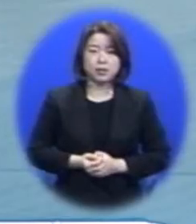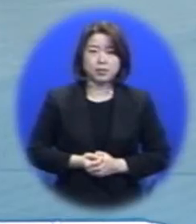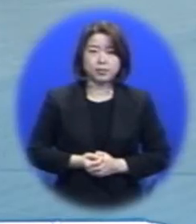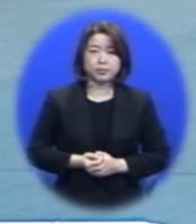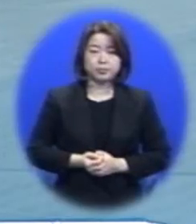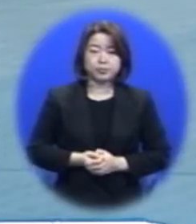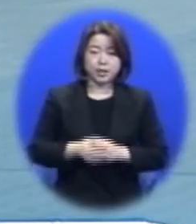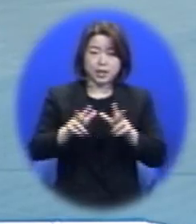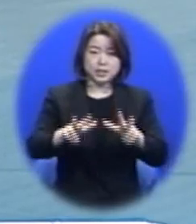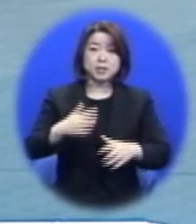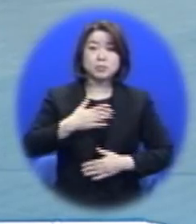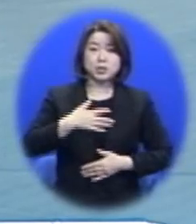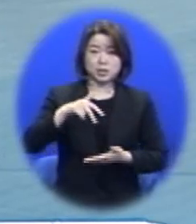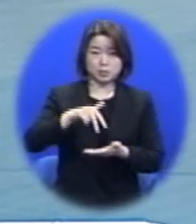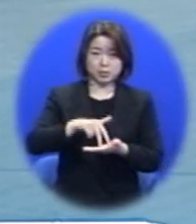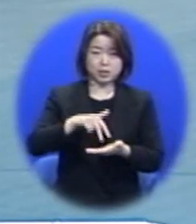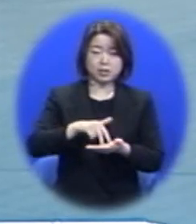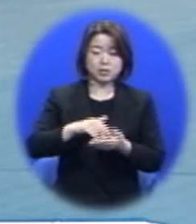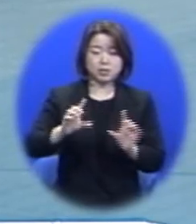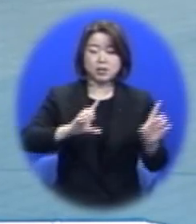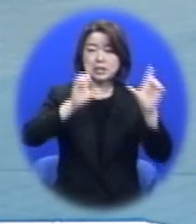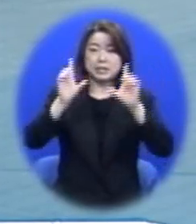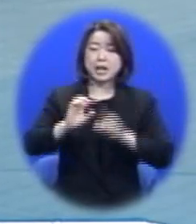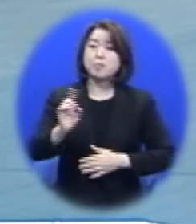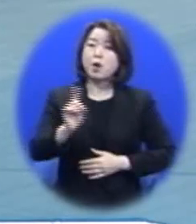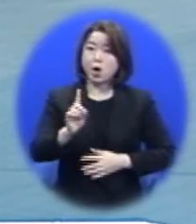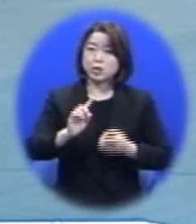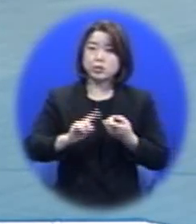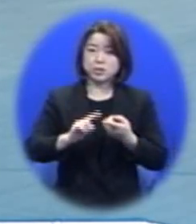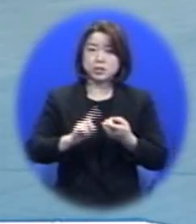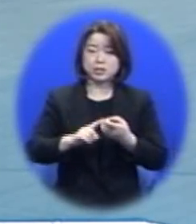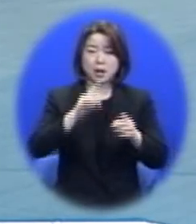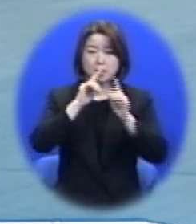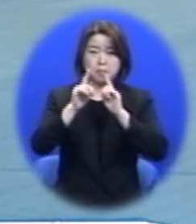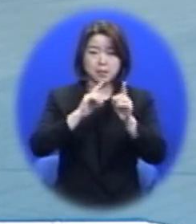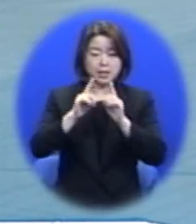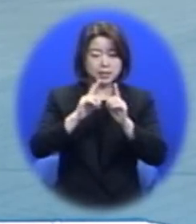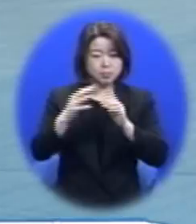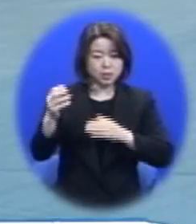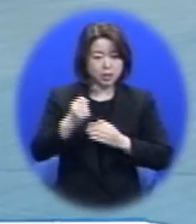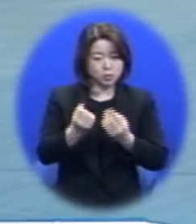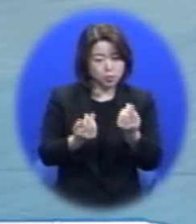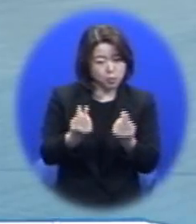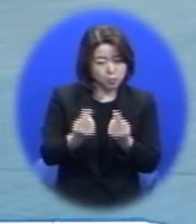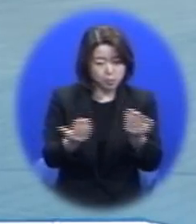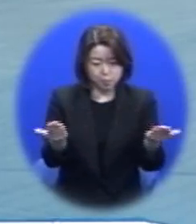겁니다. 지금 저에게 있어서 삶은 어떤지 말씀을 가지고 한번 비추어 보았습니다.